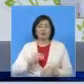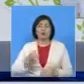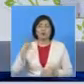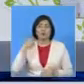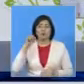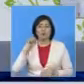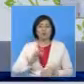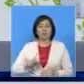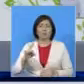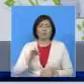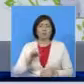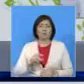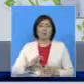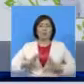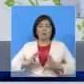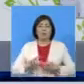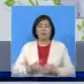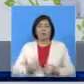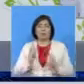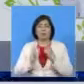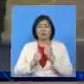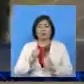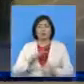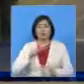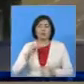победителей республиканских и международных конкурсов.